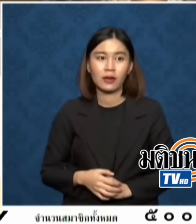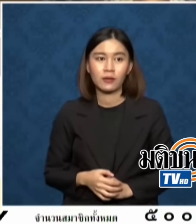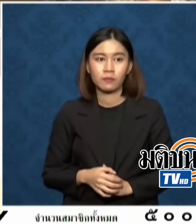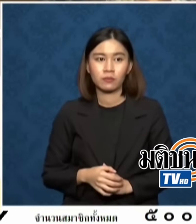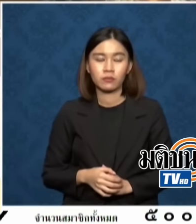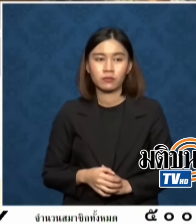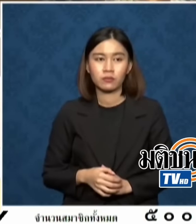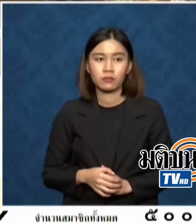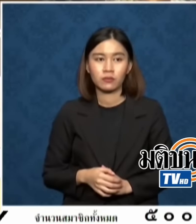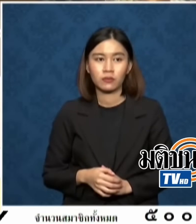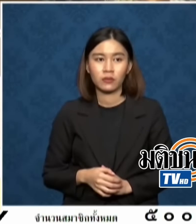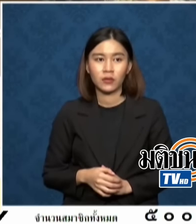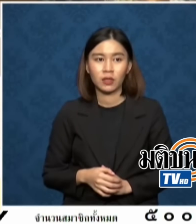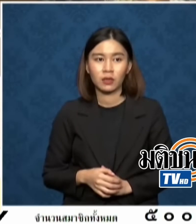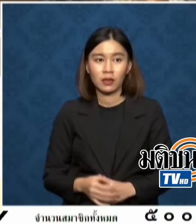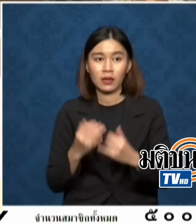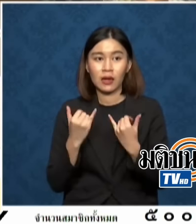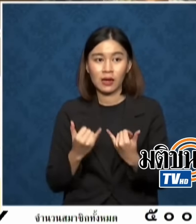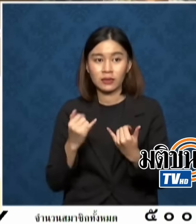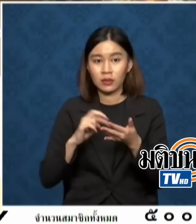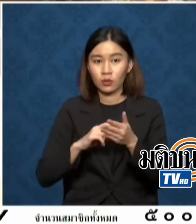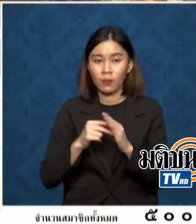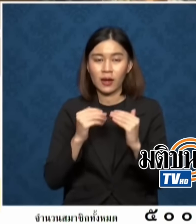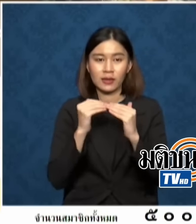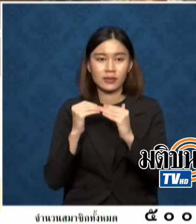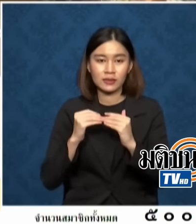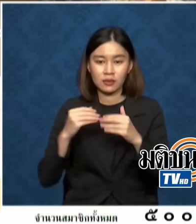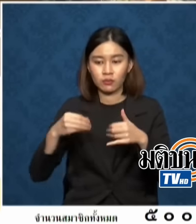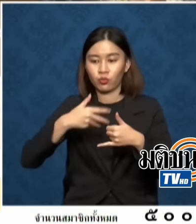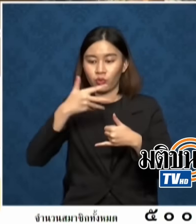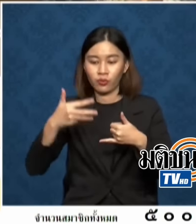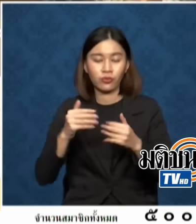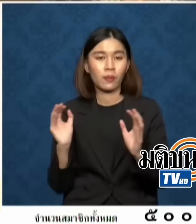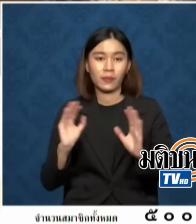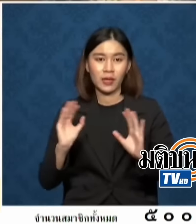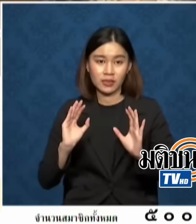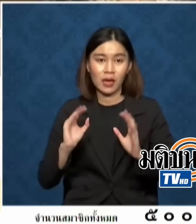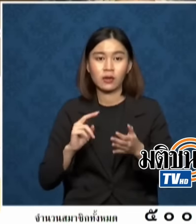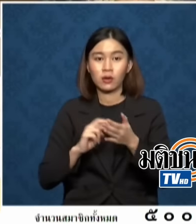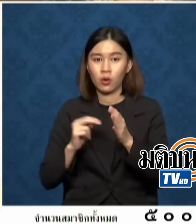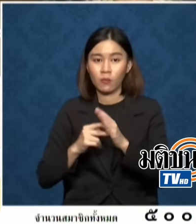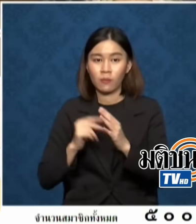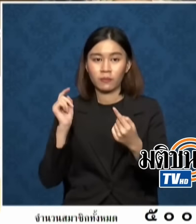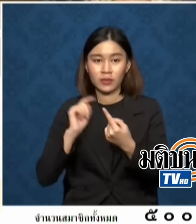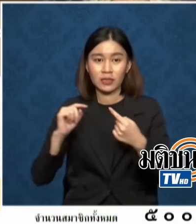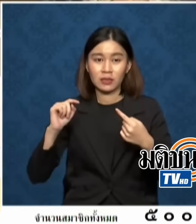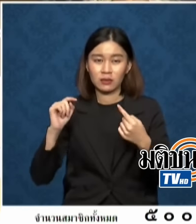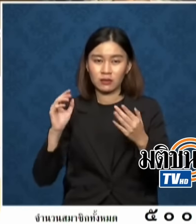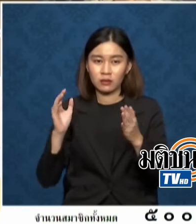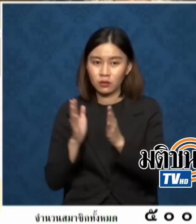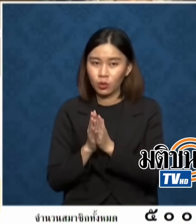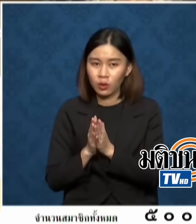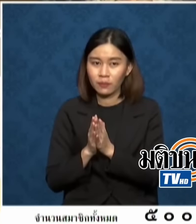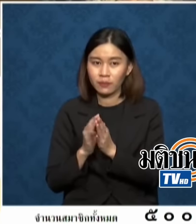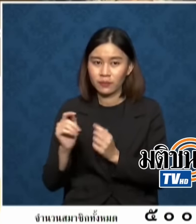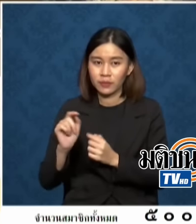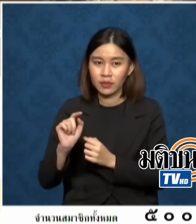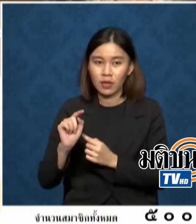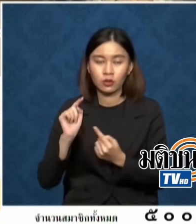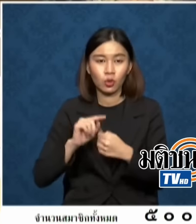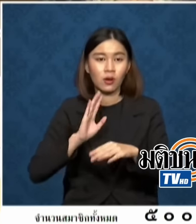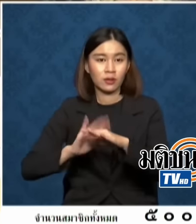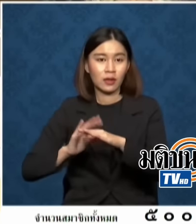ฉะนั้นแล้วสิ่งนี้มันไม่ใช่แค่สิทธิความหลากหลายทางเพศค่ะมันยังเป็นในเรื่องของการท